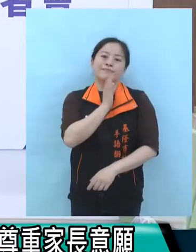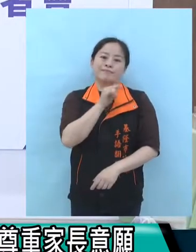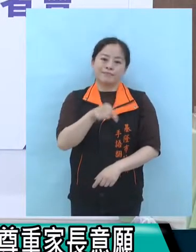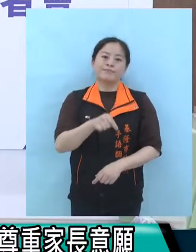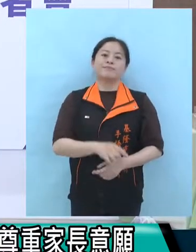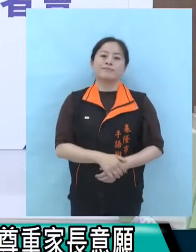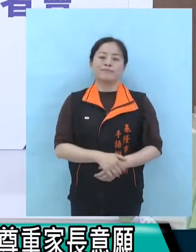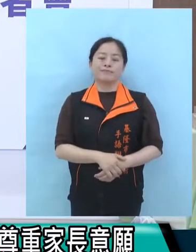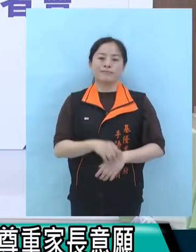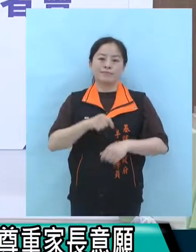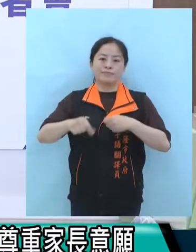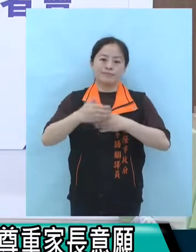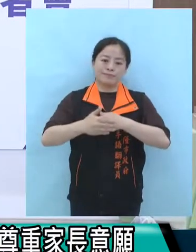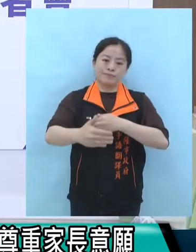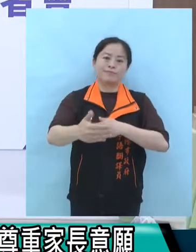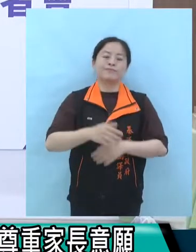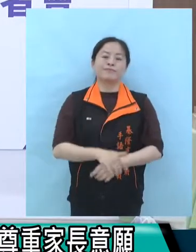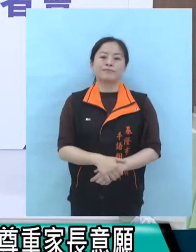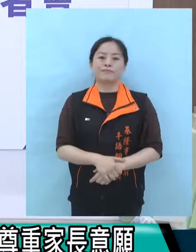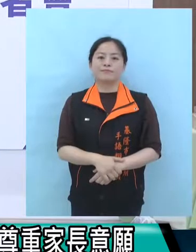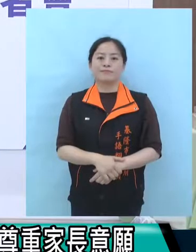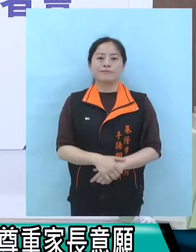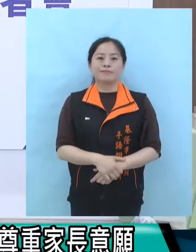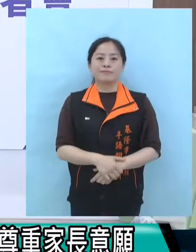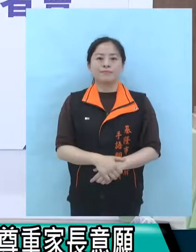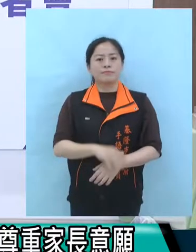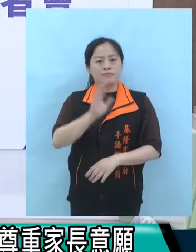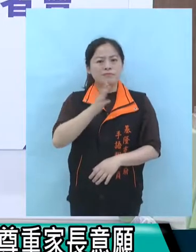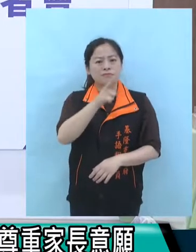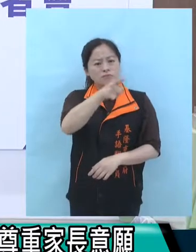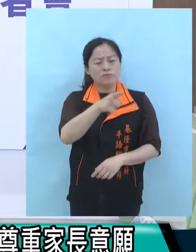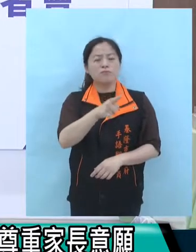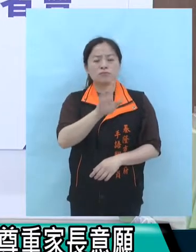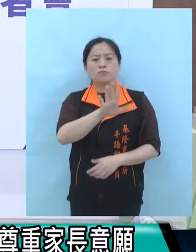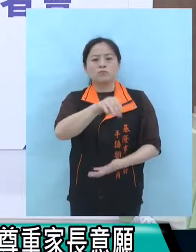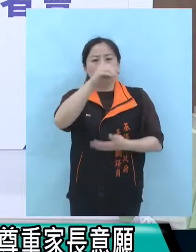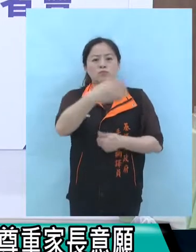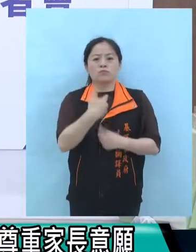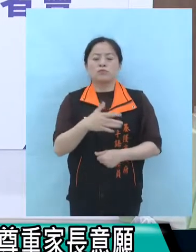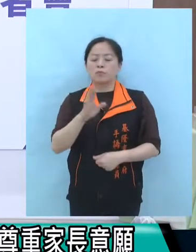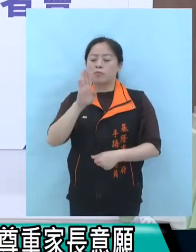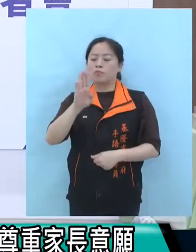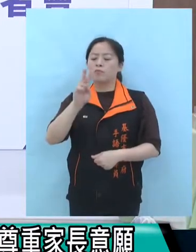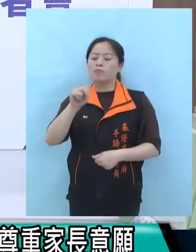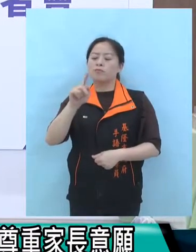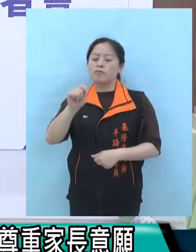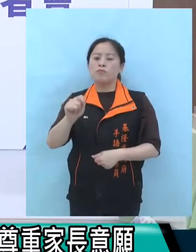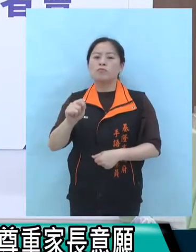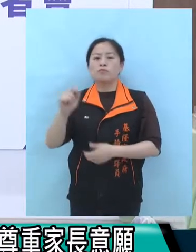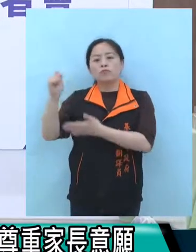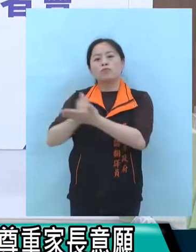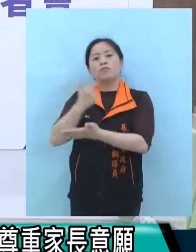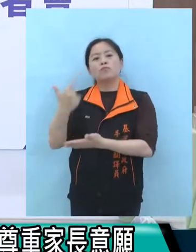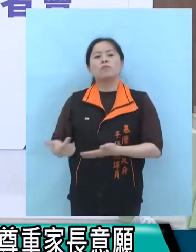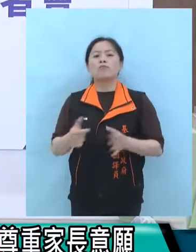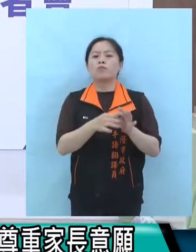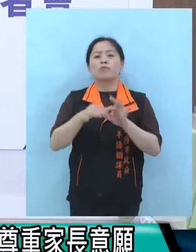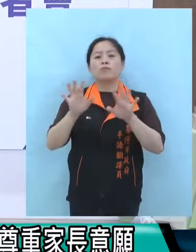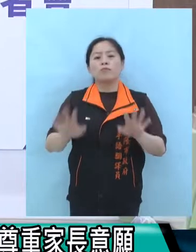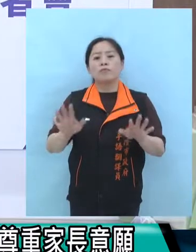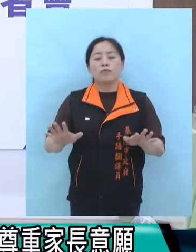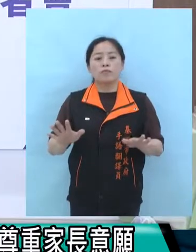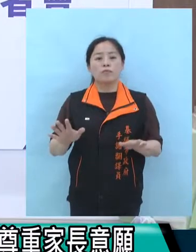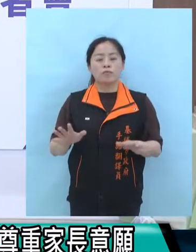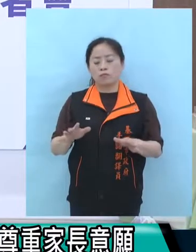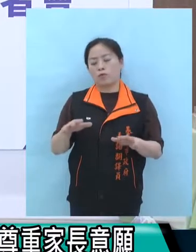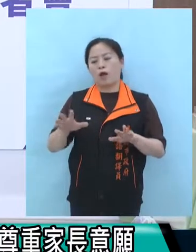个计划。那不过你刚刚有提到这个 BNT 的部分，因为我们目前是